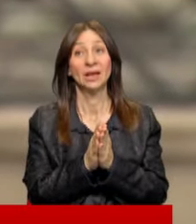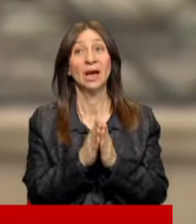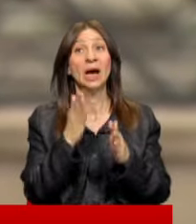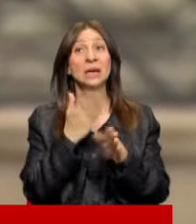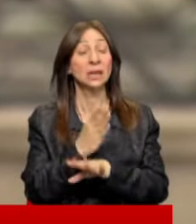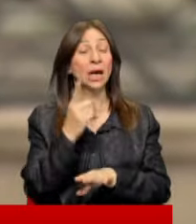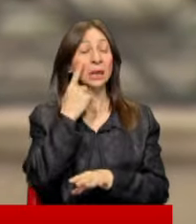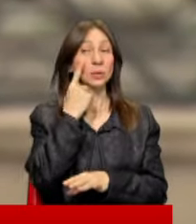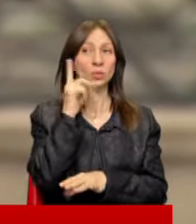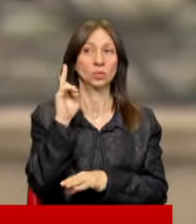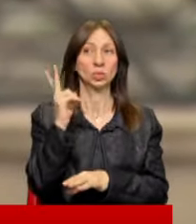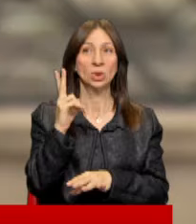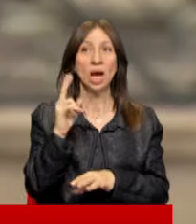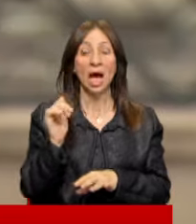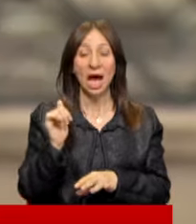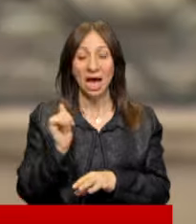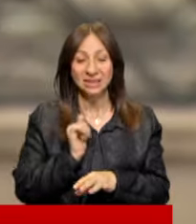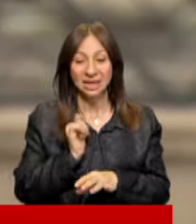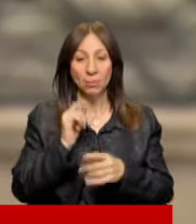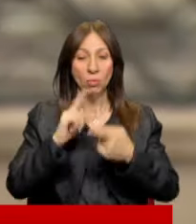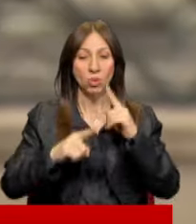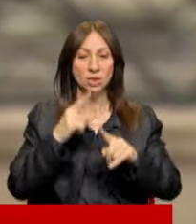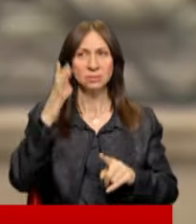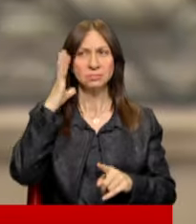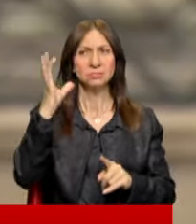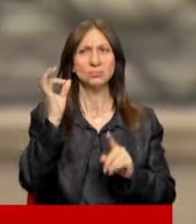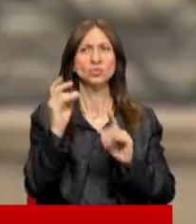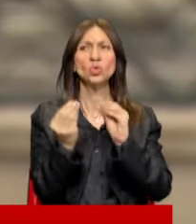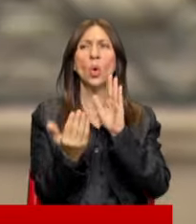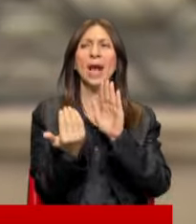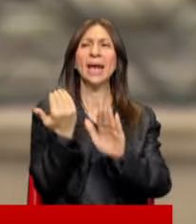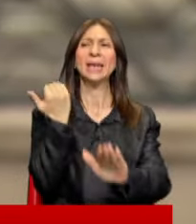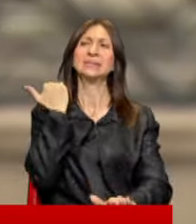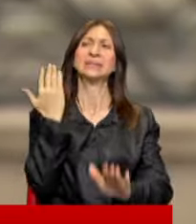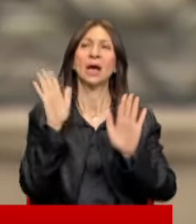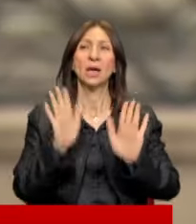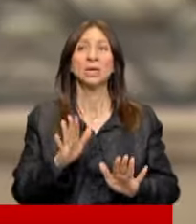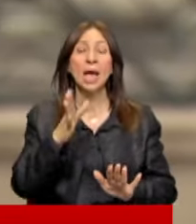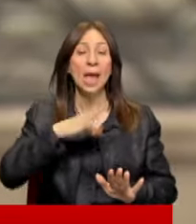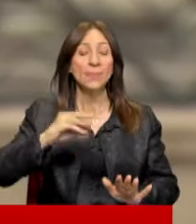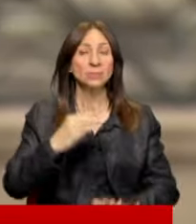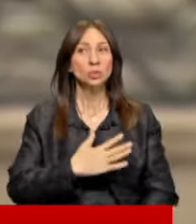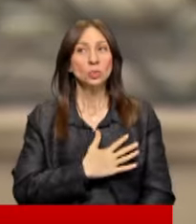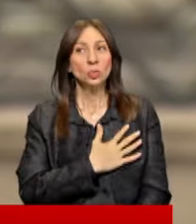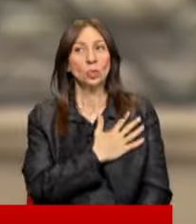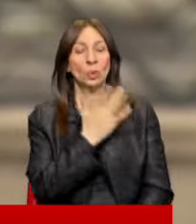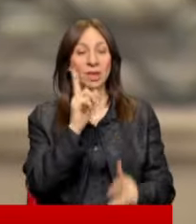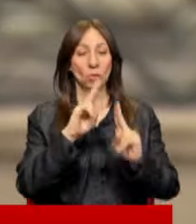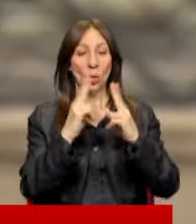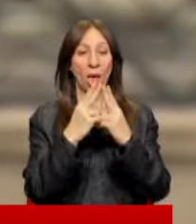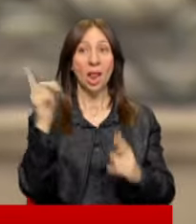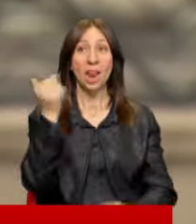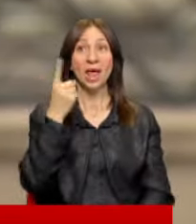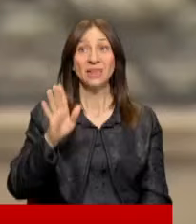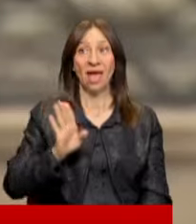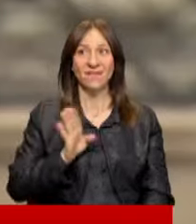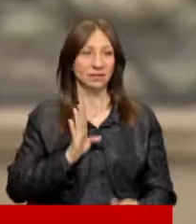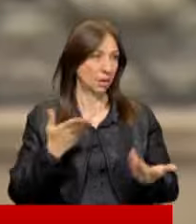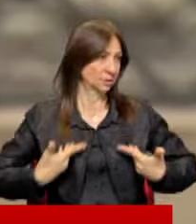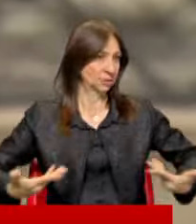Aslında Atatürk'ün askeri ve siyasi dehasının çok gerisinde kalmış çocukluğu. Hepimizin gurur duyduğu bir dünya liderinin